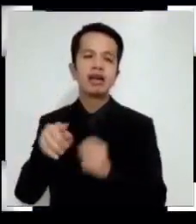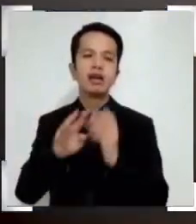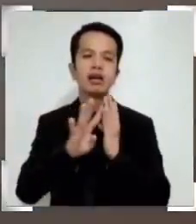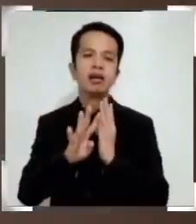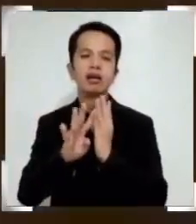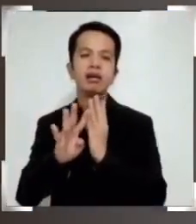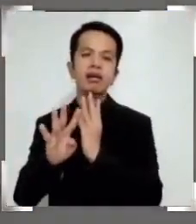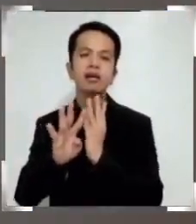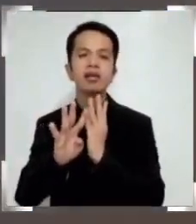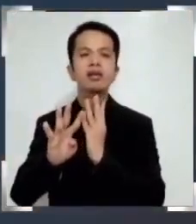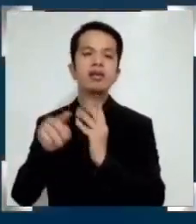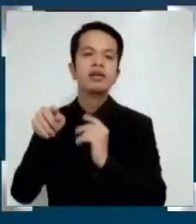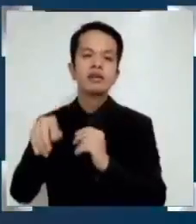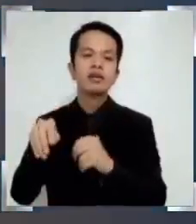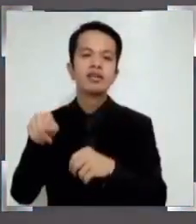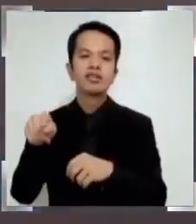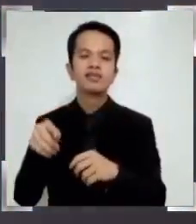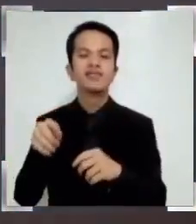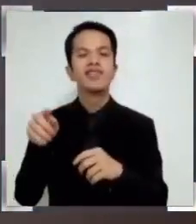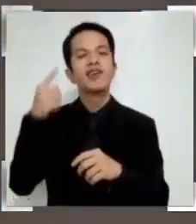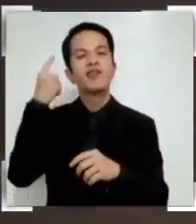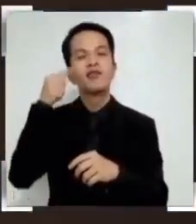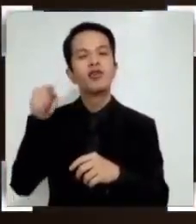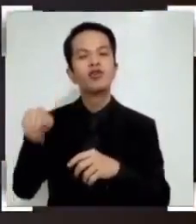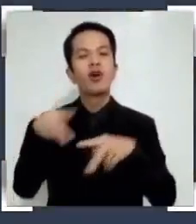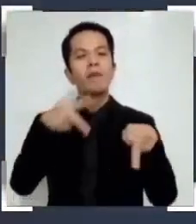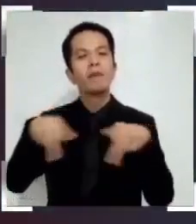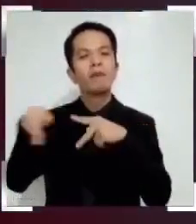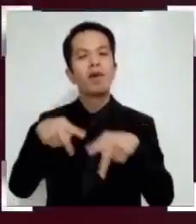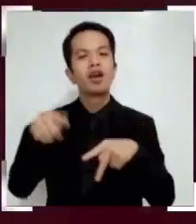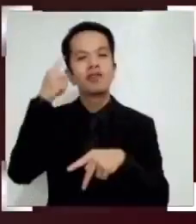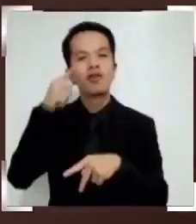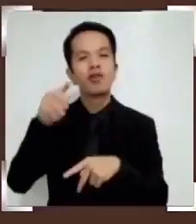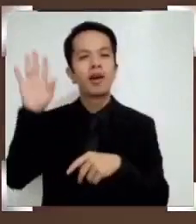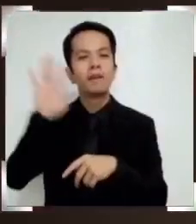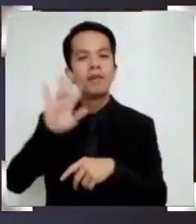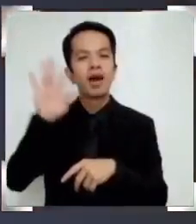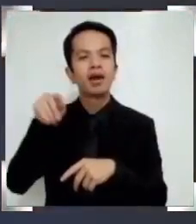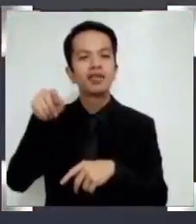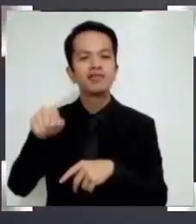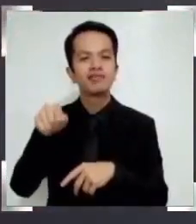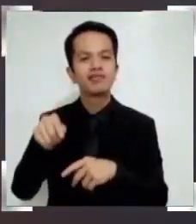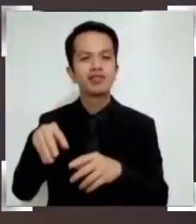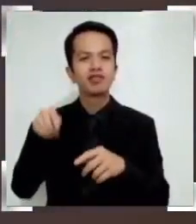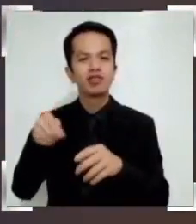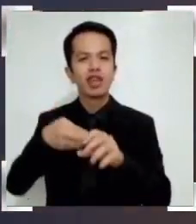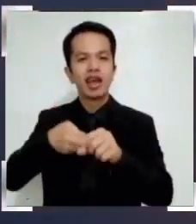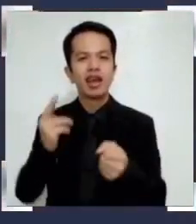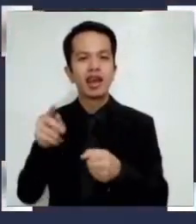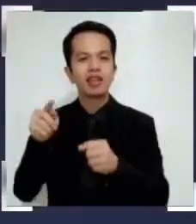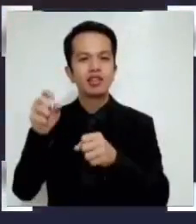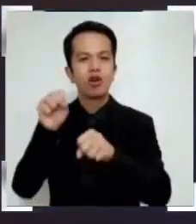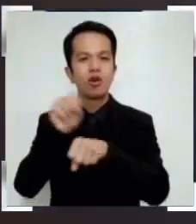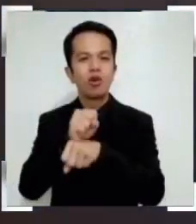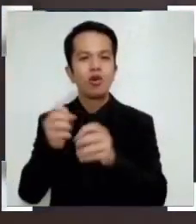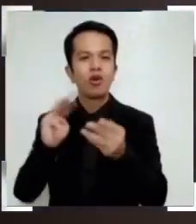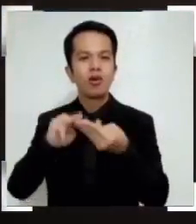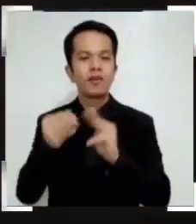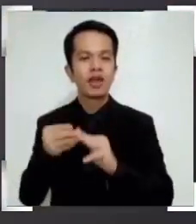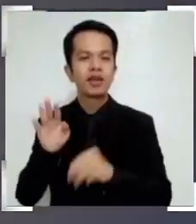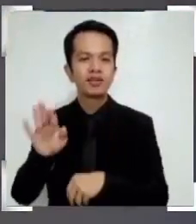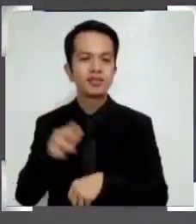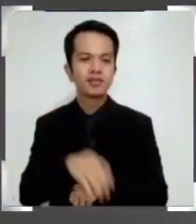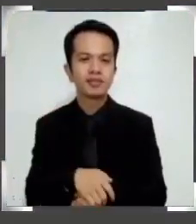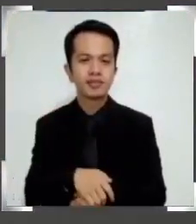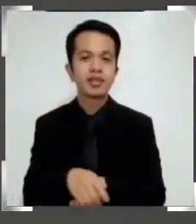Goodbye party pala yan sa nag-resign nilang katrabaho. Boy, maging successful ka din sa iyong love life at hindi lang puro talking